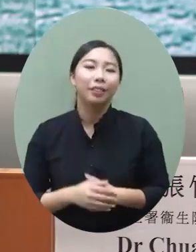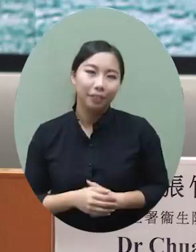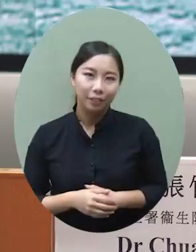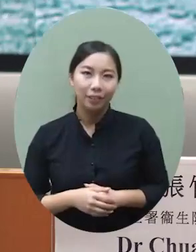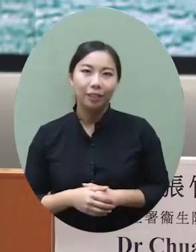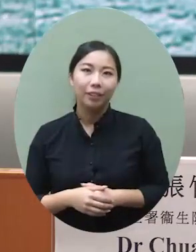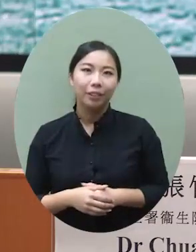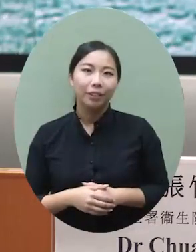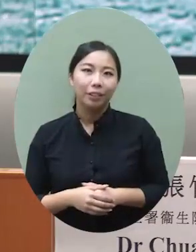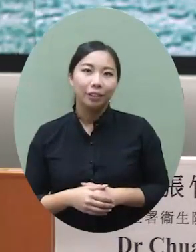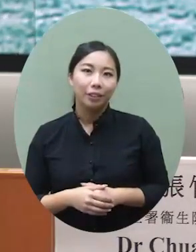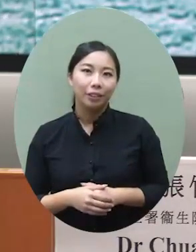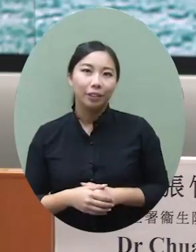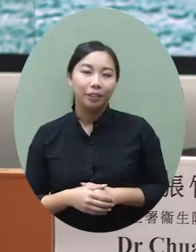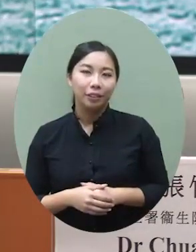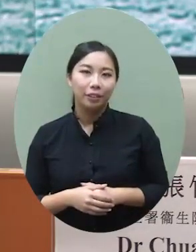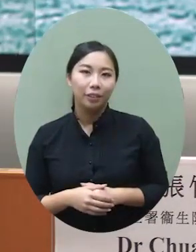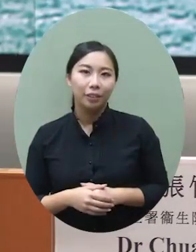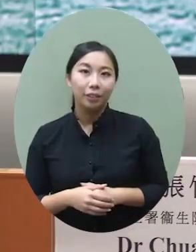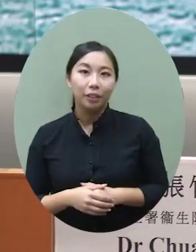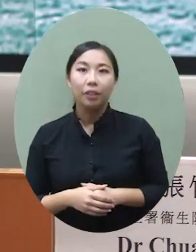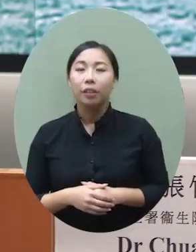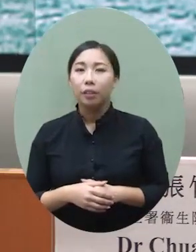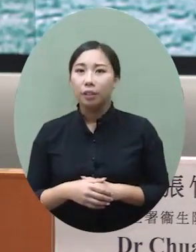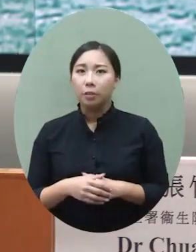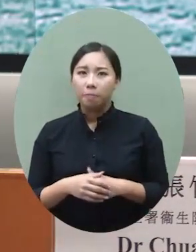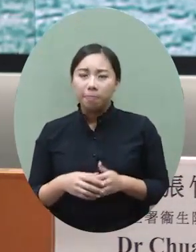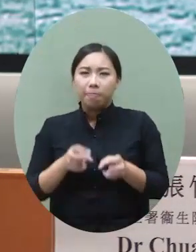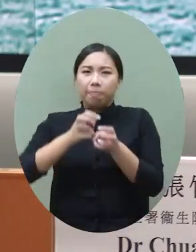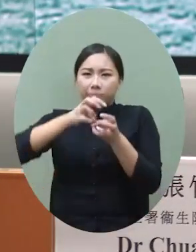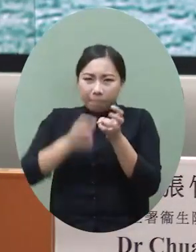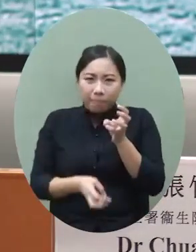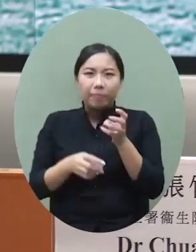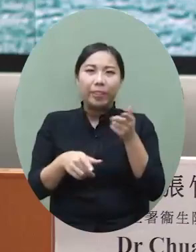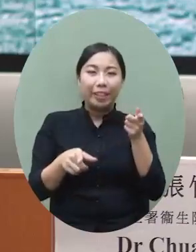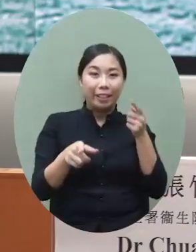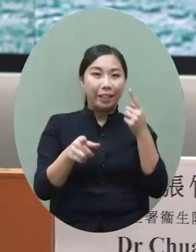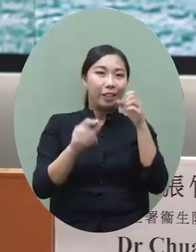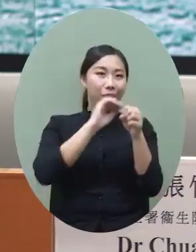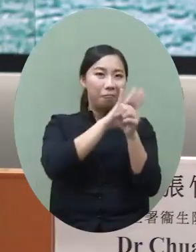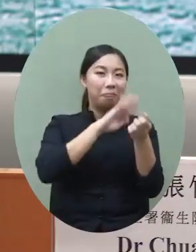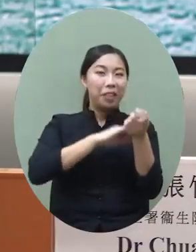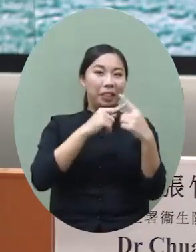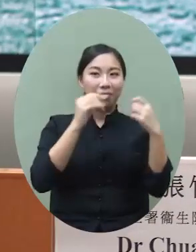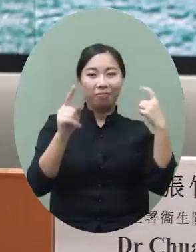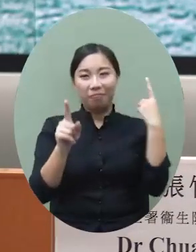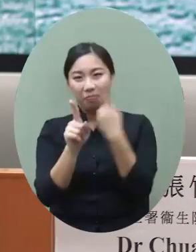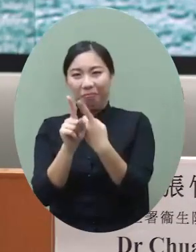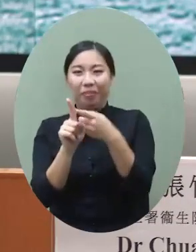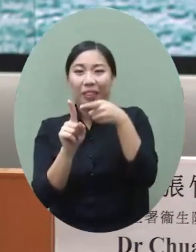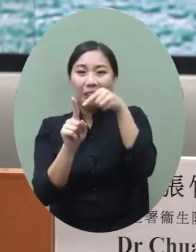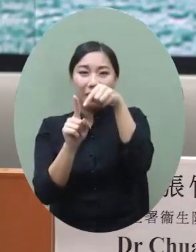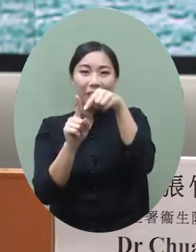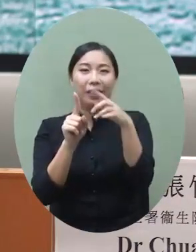暫時就未去到話好詳細究竟嗰個緊密接觸者、緊密接觸者嘅追蹤方式嘅。不過一般嚟